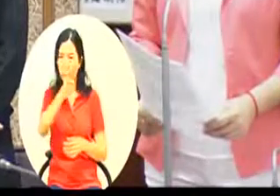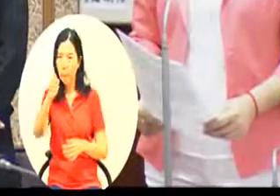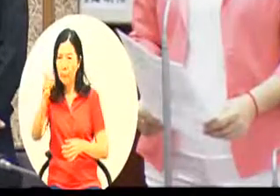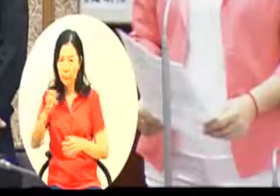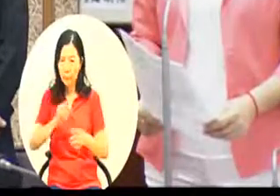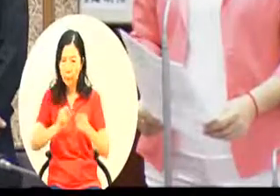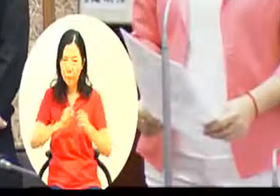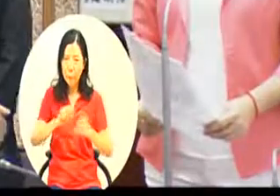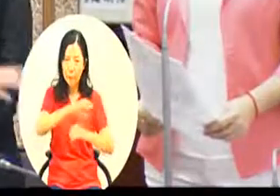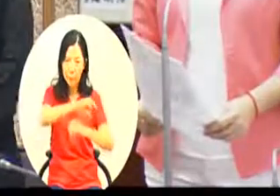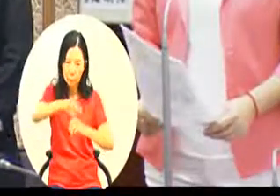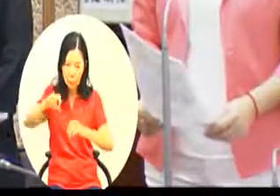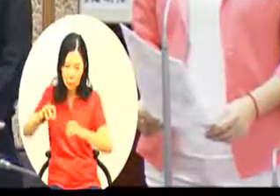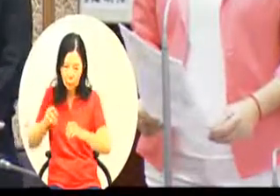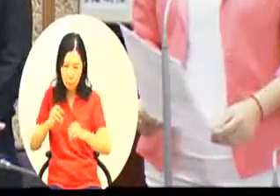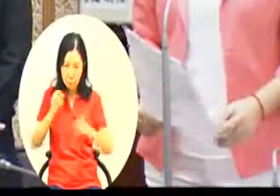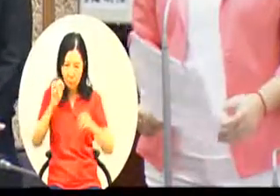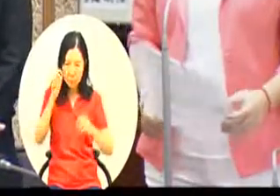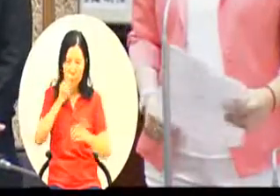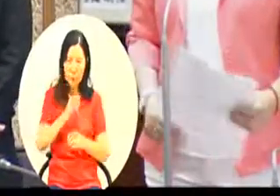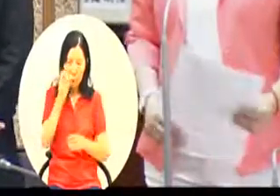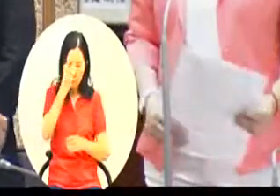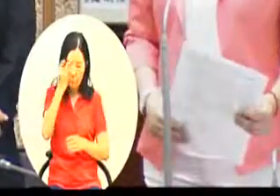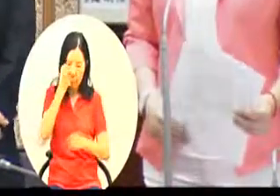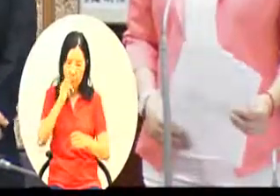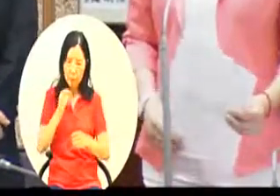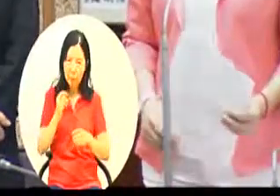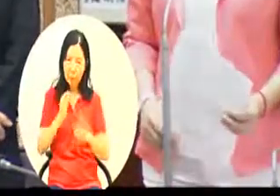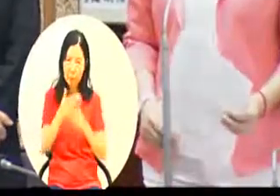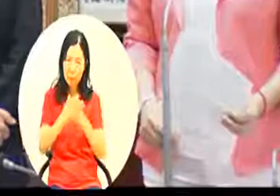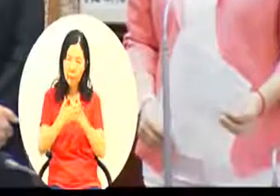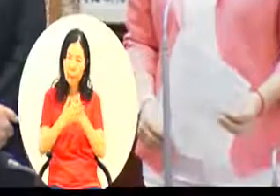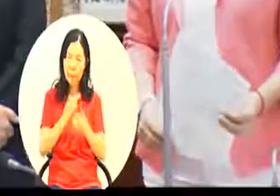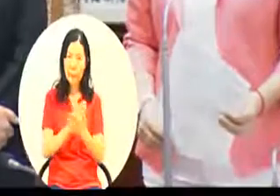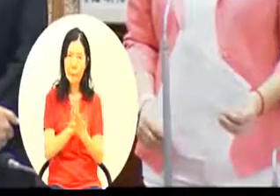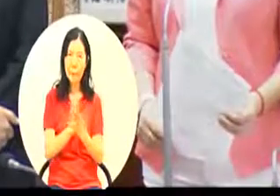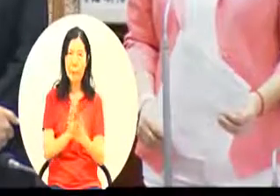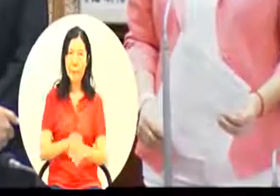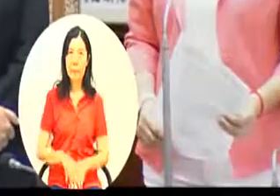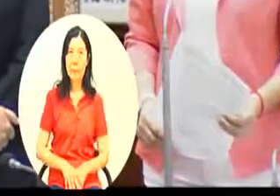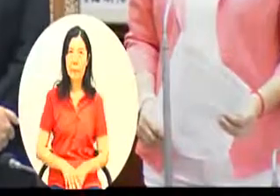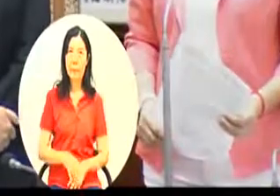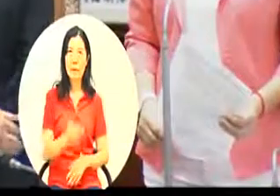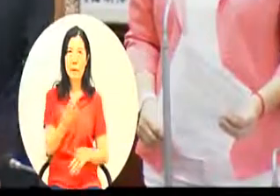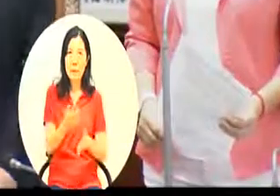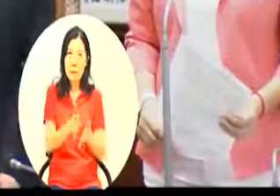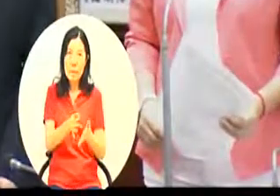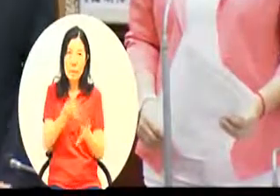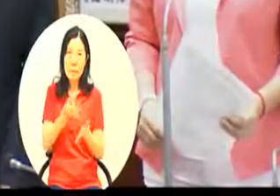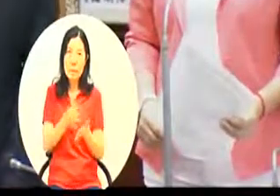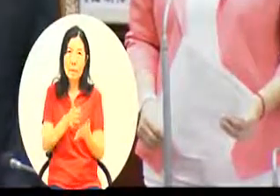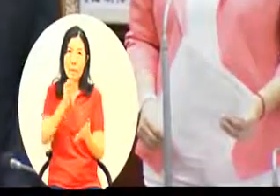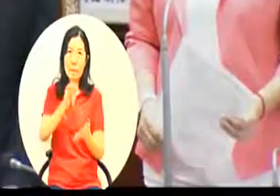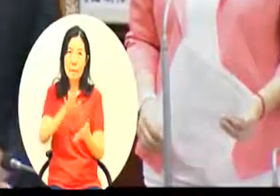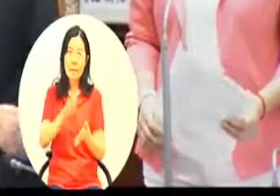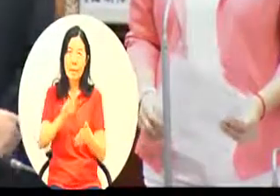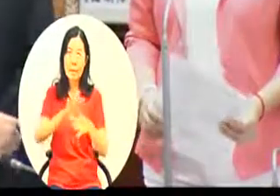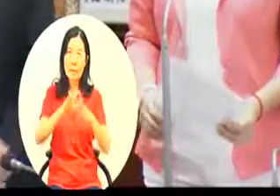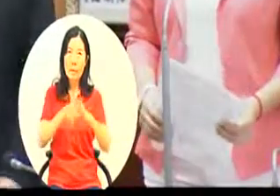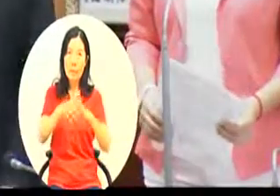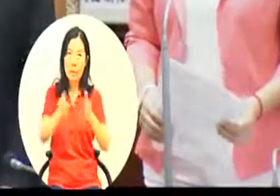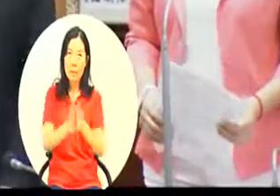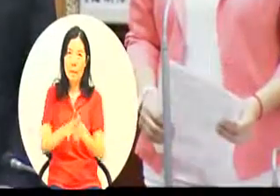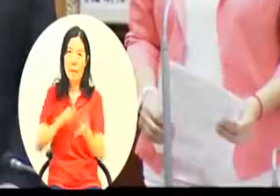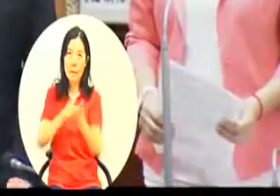关环境的一些探勘跟一些基本的一些维护。 所以你说刚刚呢，你提到的说跟文化部争取我们的